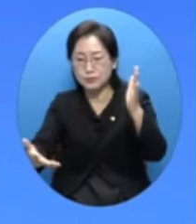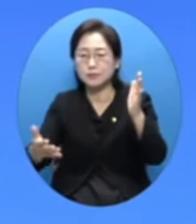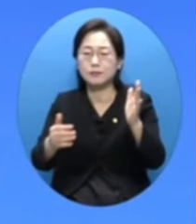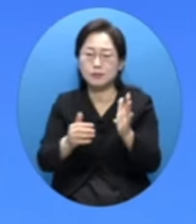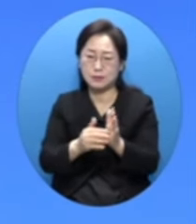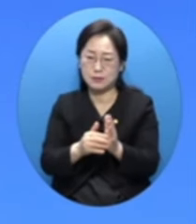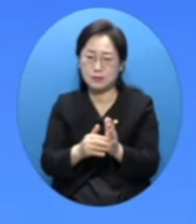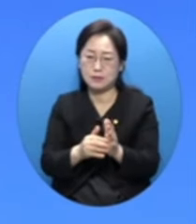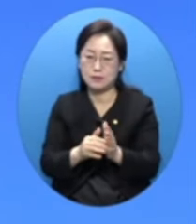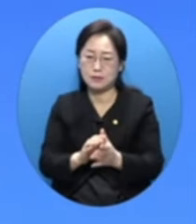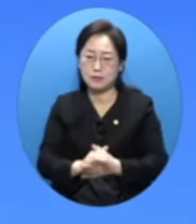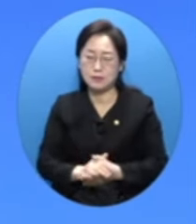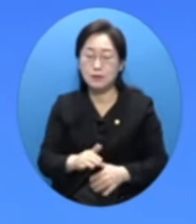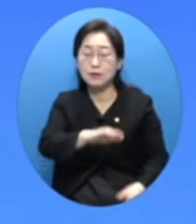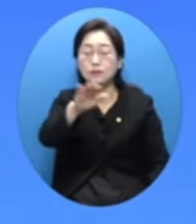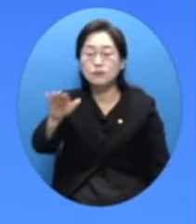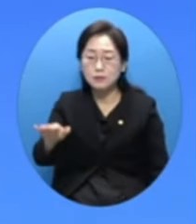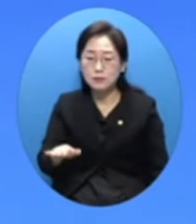흘리시고